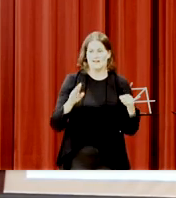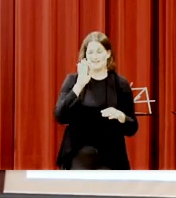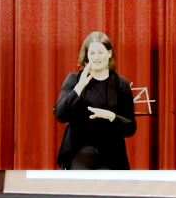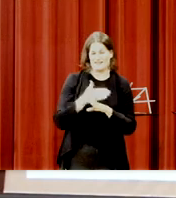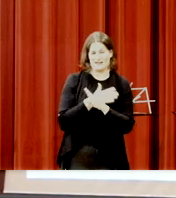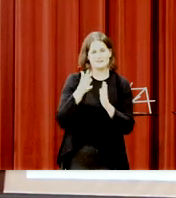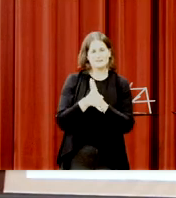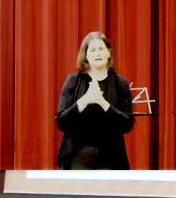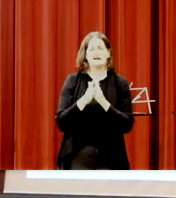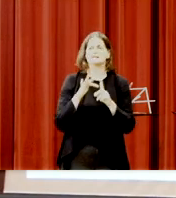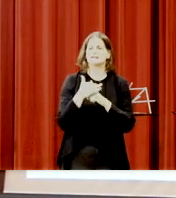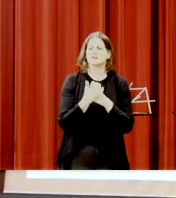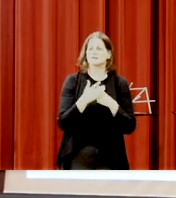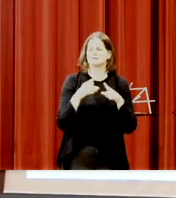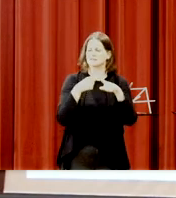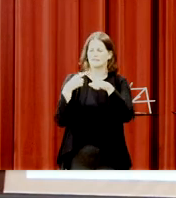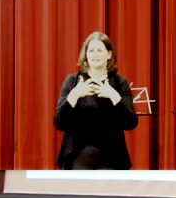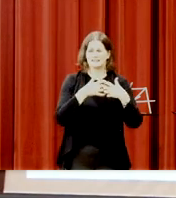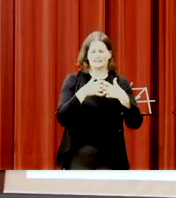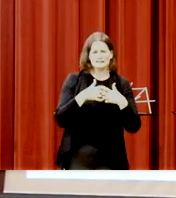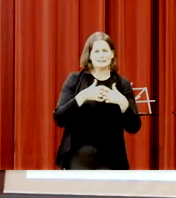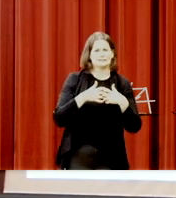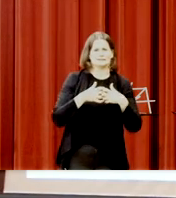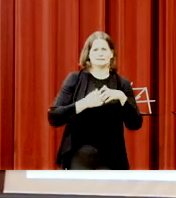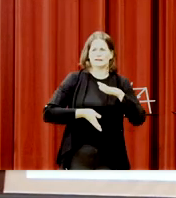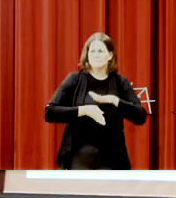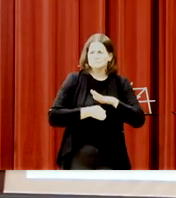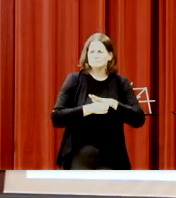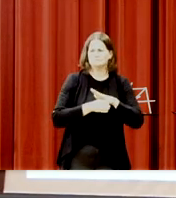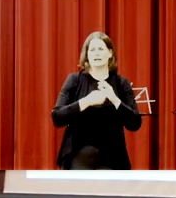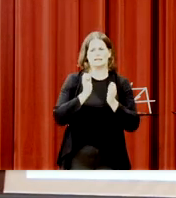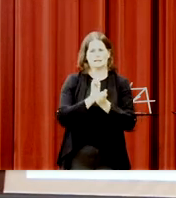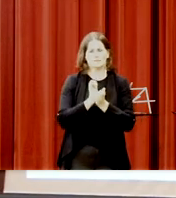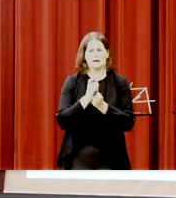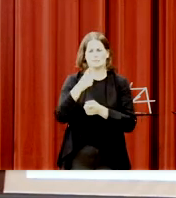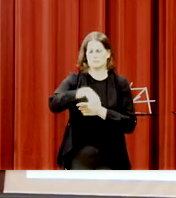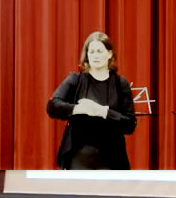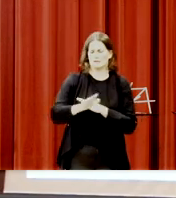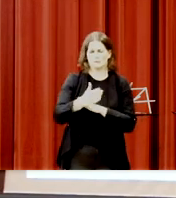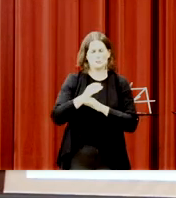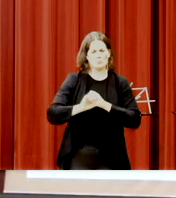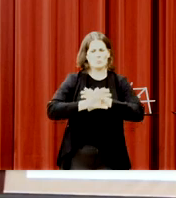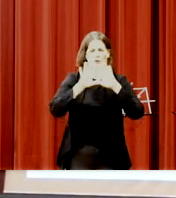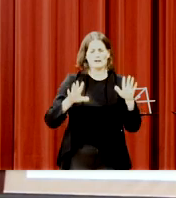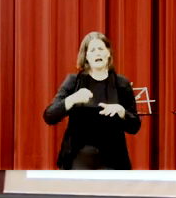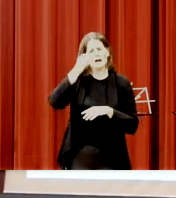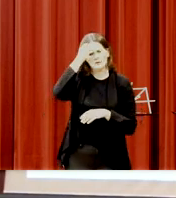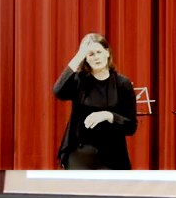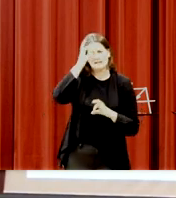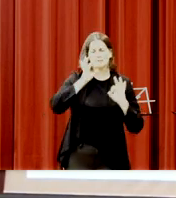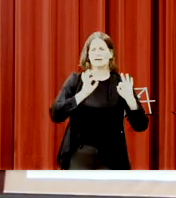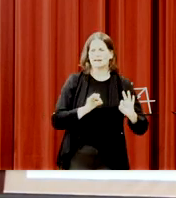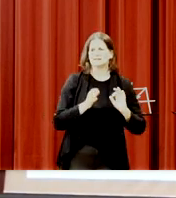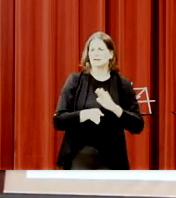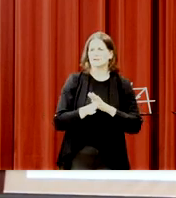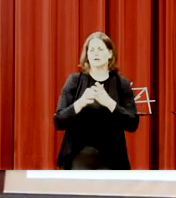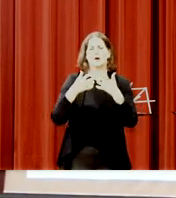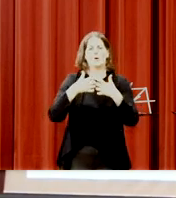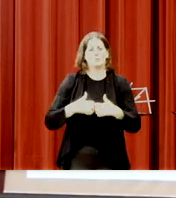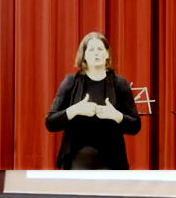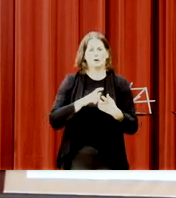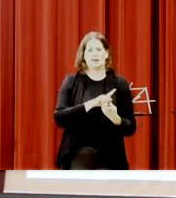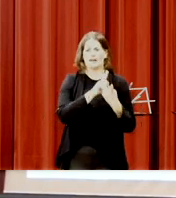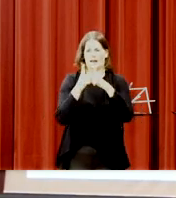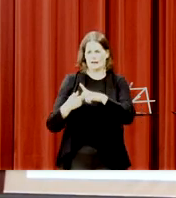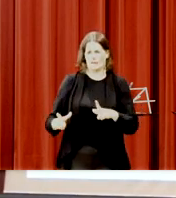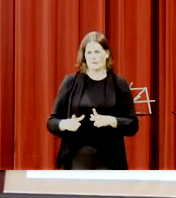i sempre ha de ser el motor de canvi social. Ara més que mai, en un moment de transformació global, el paper de les universitats és vital i